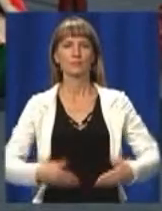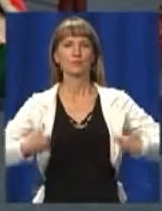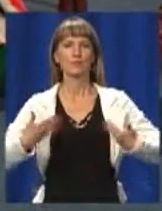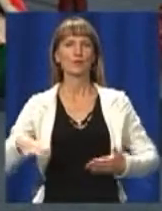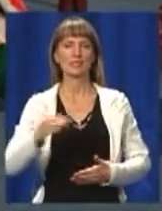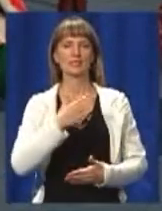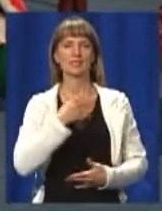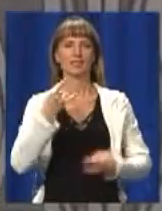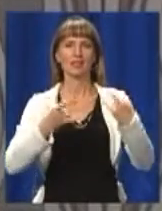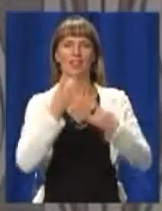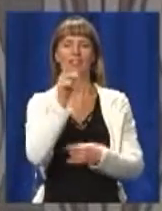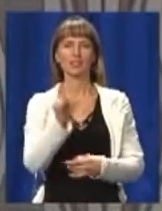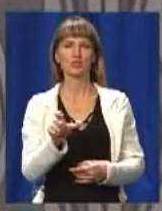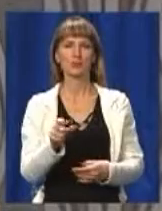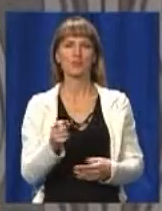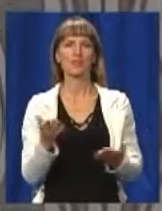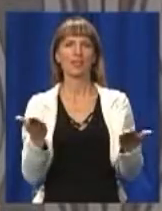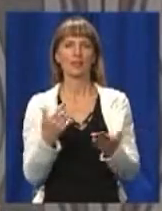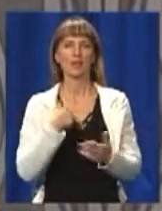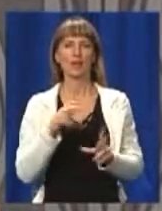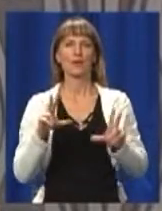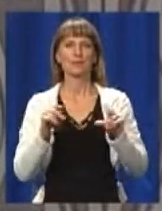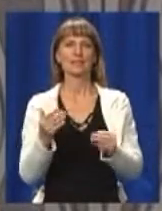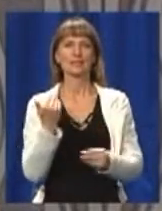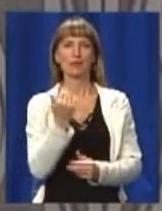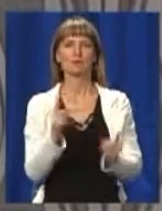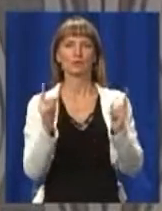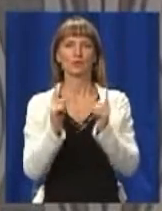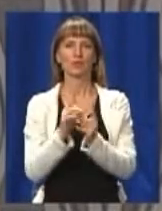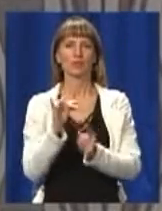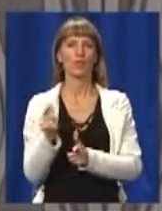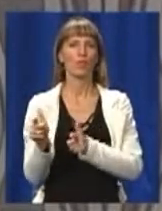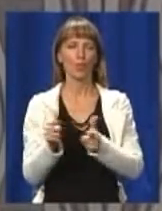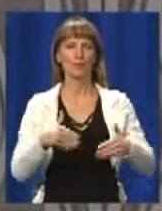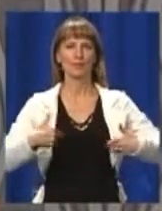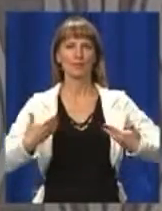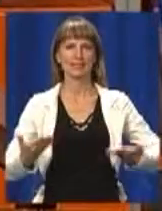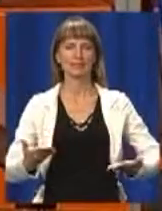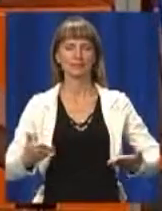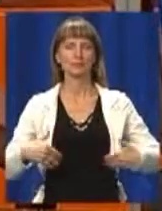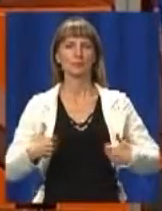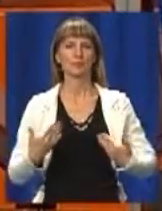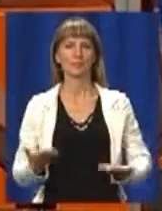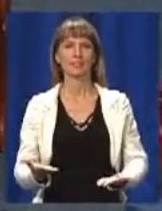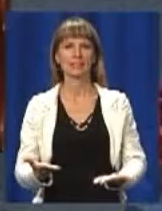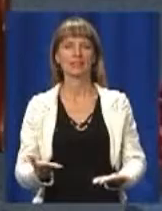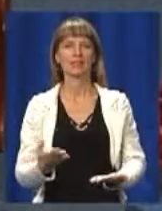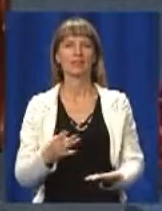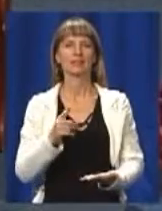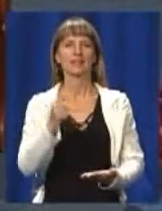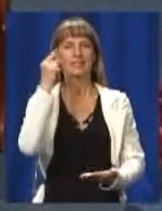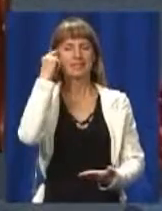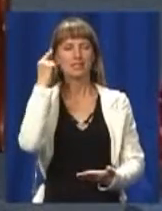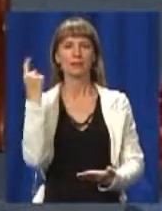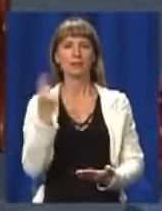Привіт усім нашим телеглядачам. Ну от, як і обіцяли, ми з вами зустрілися і готові привітатися. Привіт. Привіт. Ну от, ти